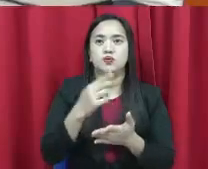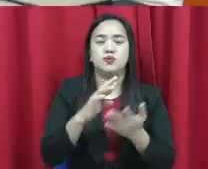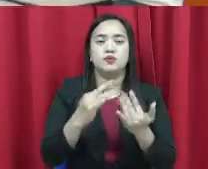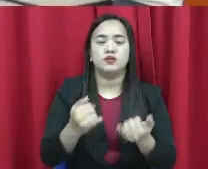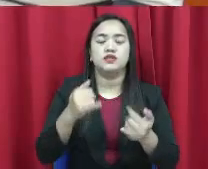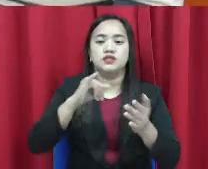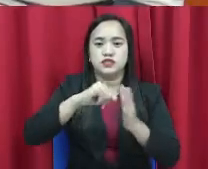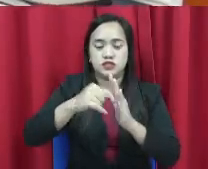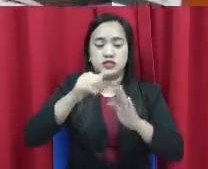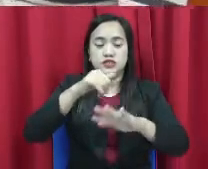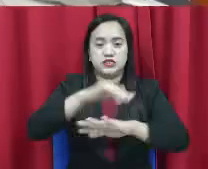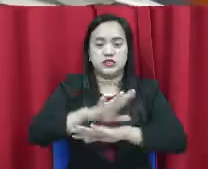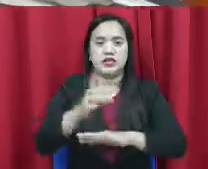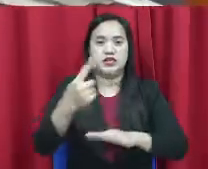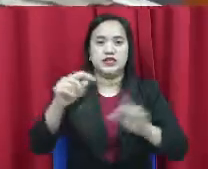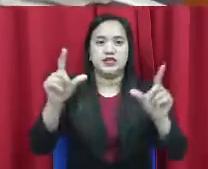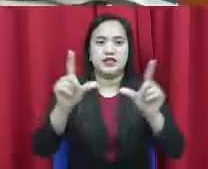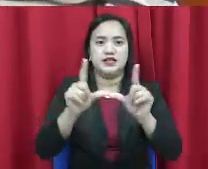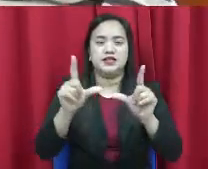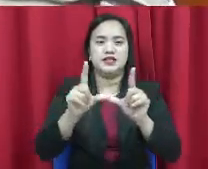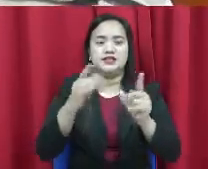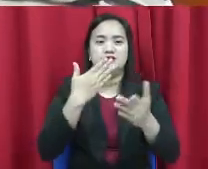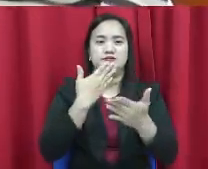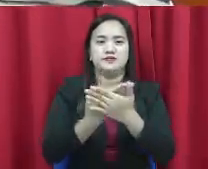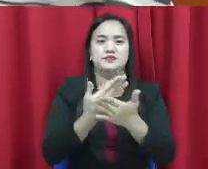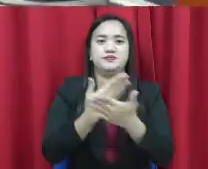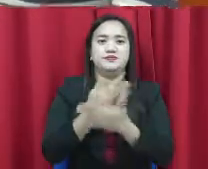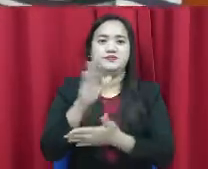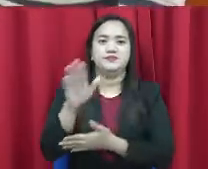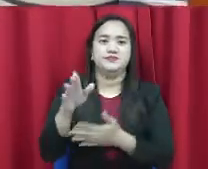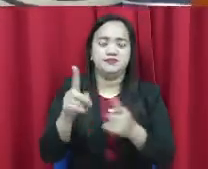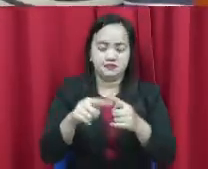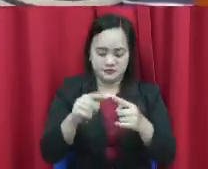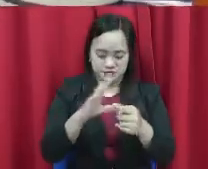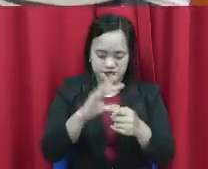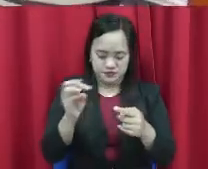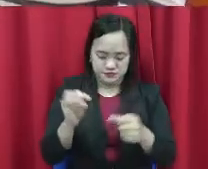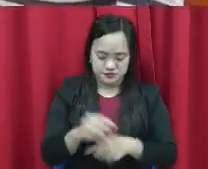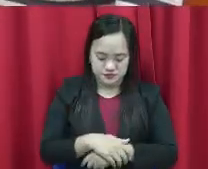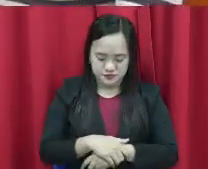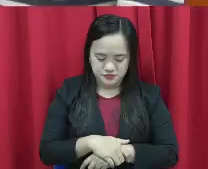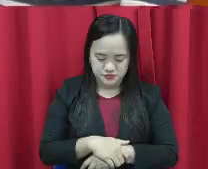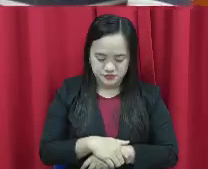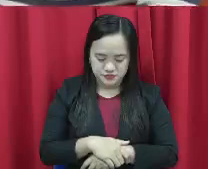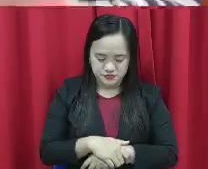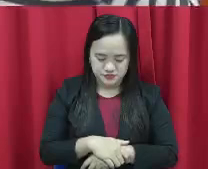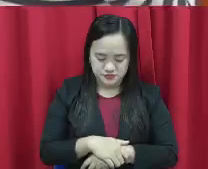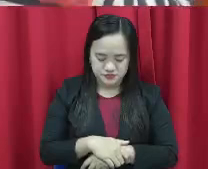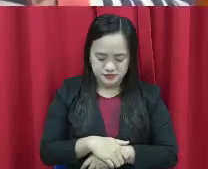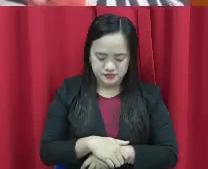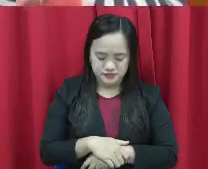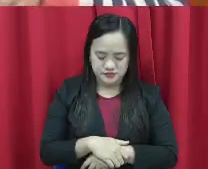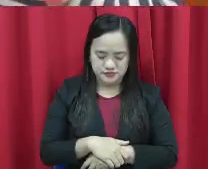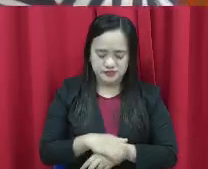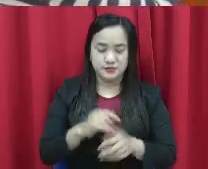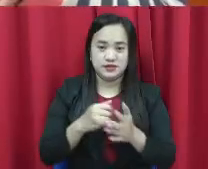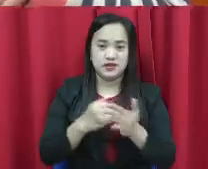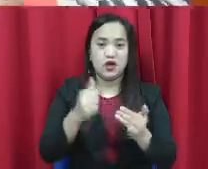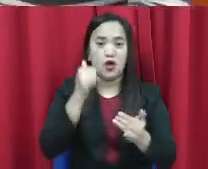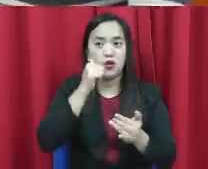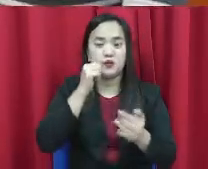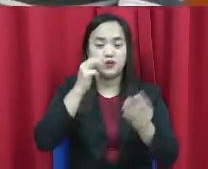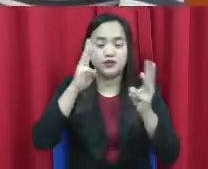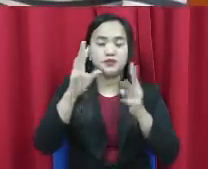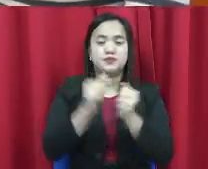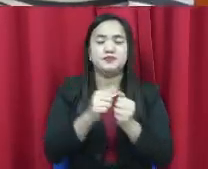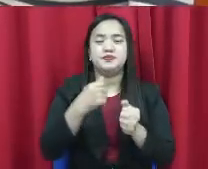the link Good afternoon po sa inyong lahat at Syempre sa mga nanood diyan sa abroad nakita ko na si